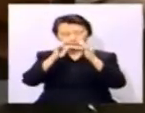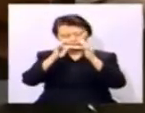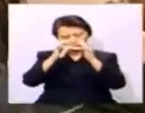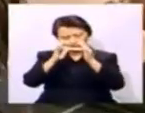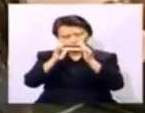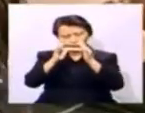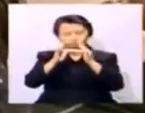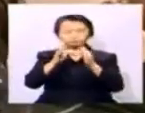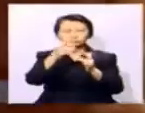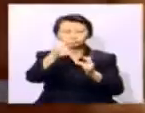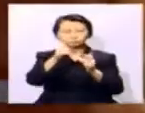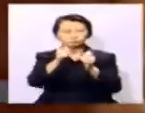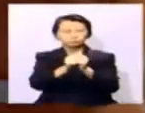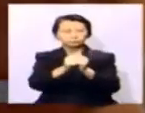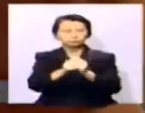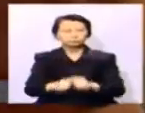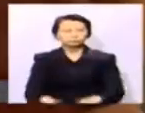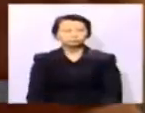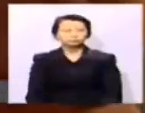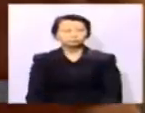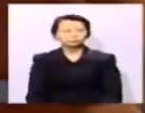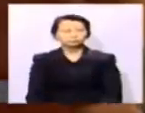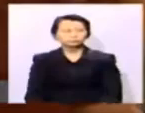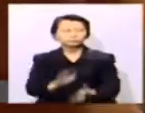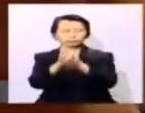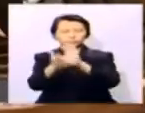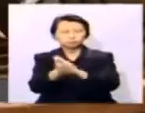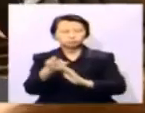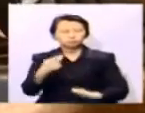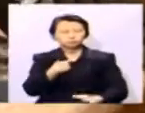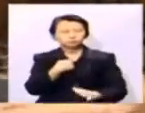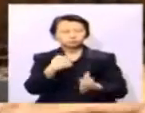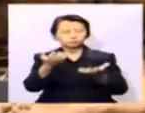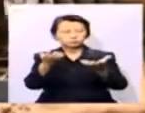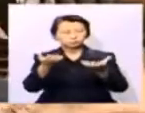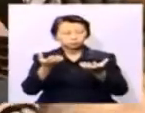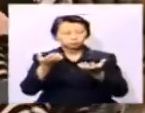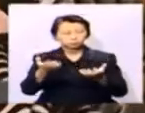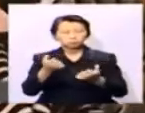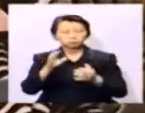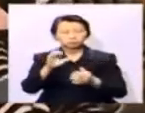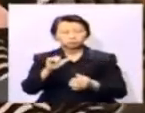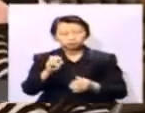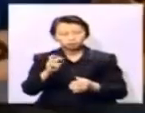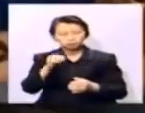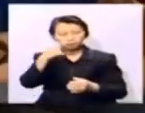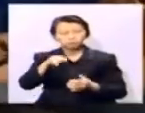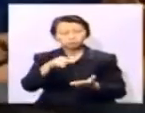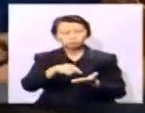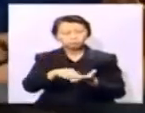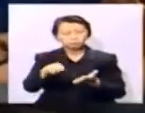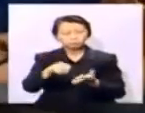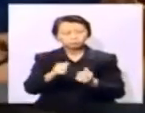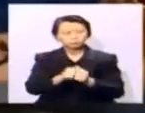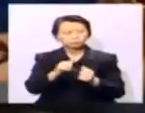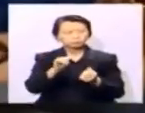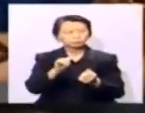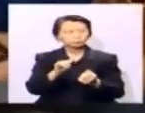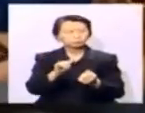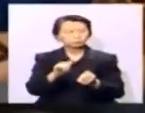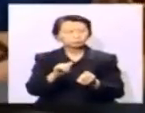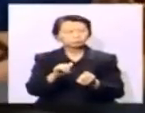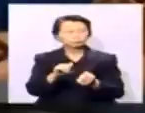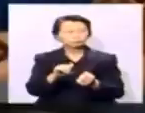internet di seluruh kawasan seperti itu. Jadi kita gunakan internet untuk pembayaran melalui Sarawak